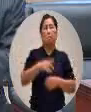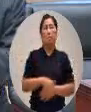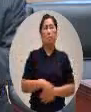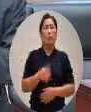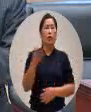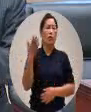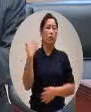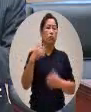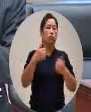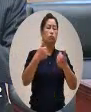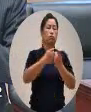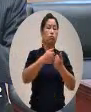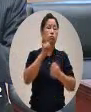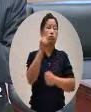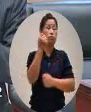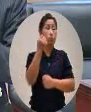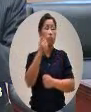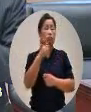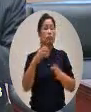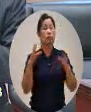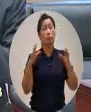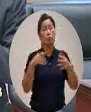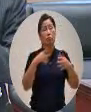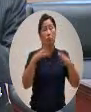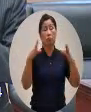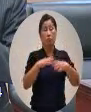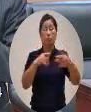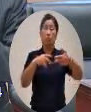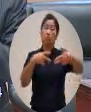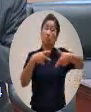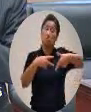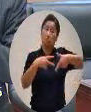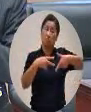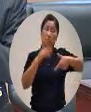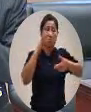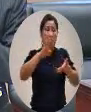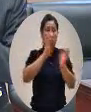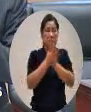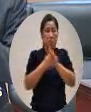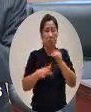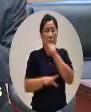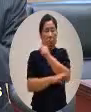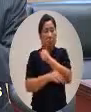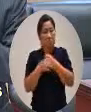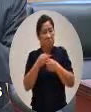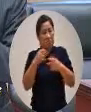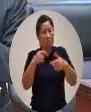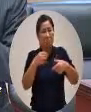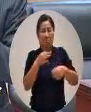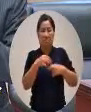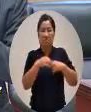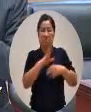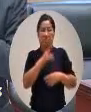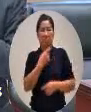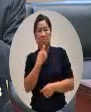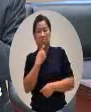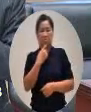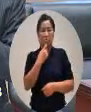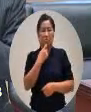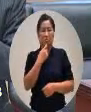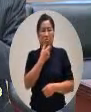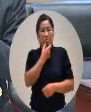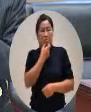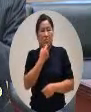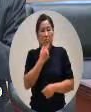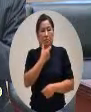議會的同仁都認為說這個基金大家變在基金大家會覺得有益利所以現在也